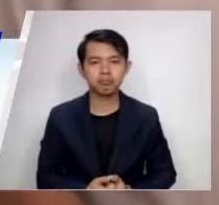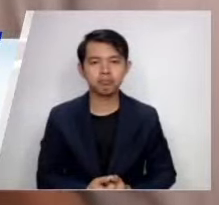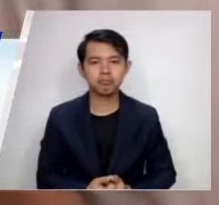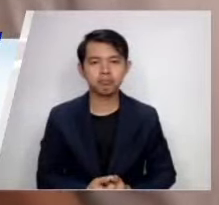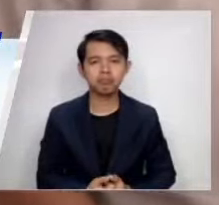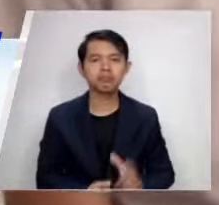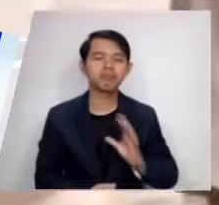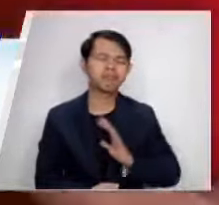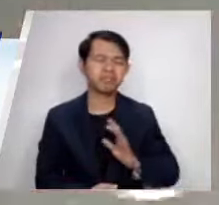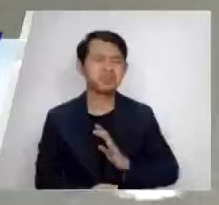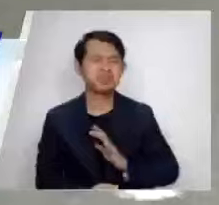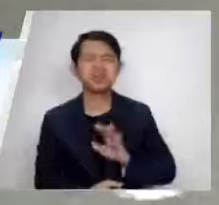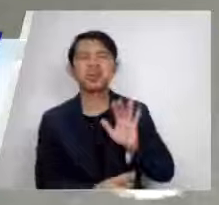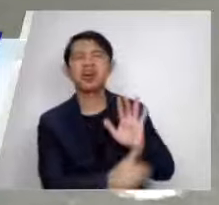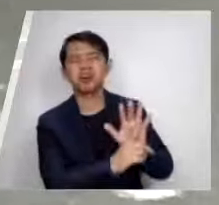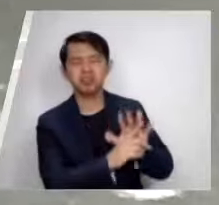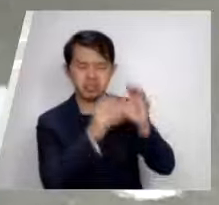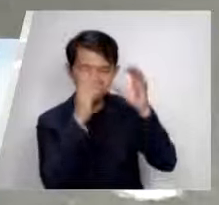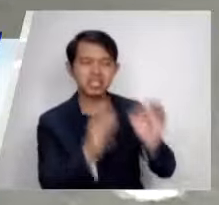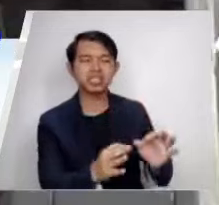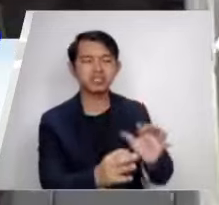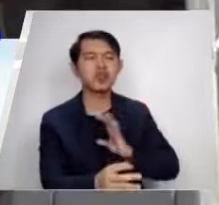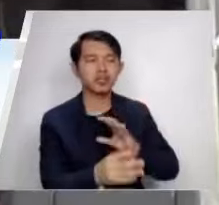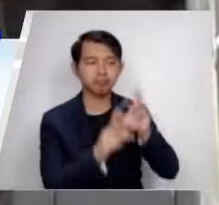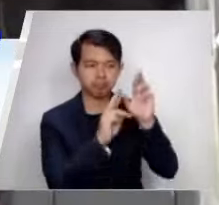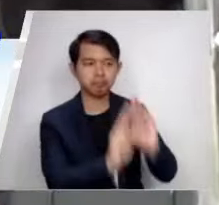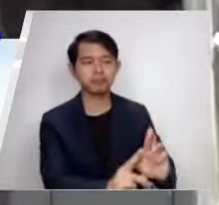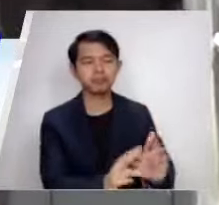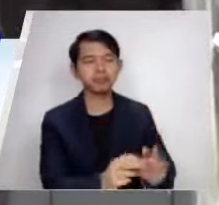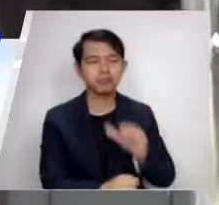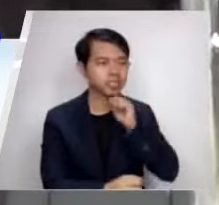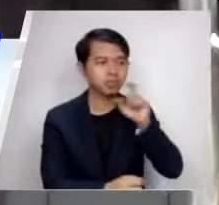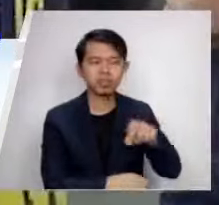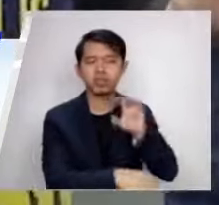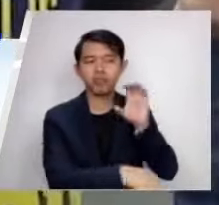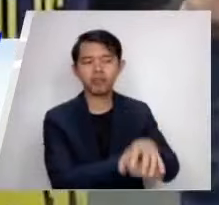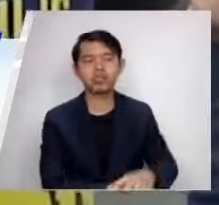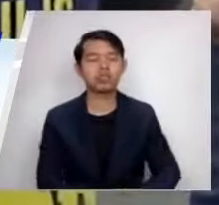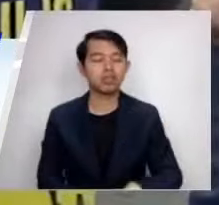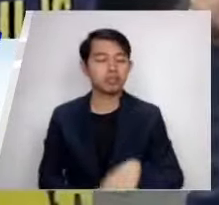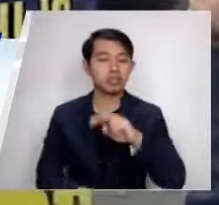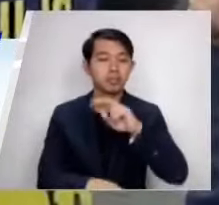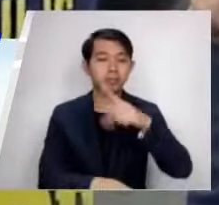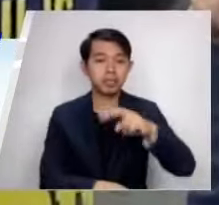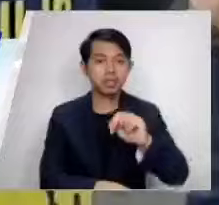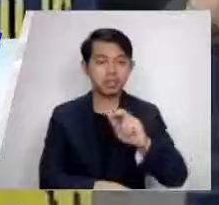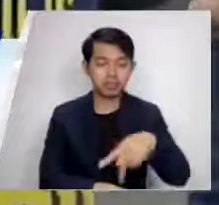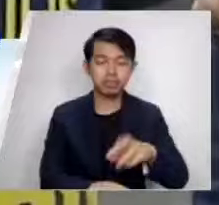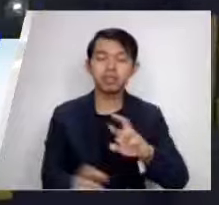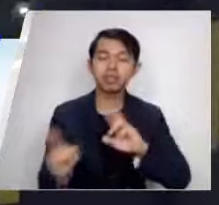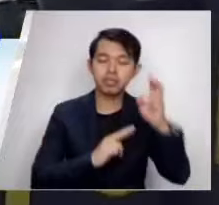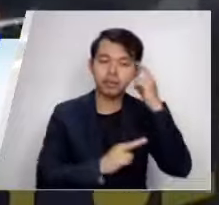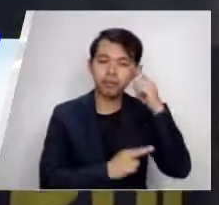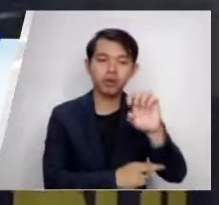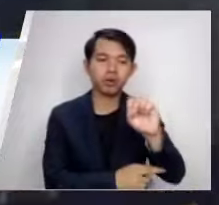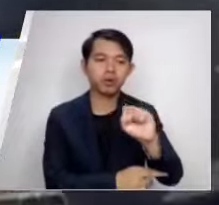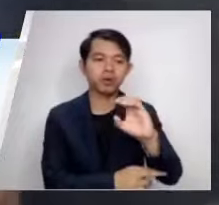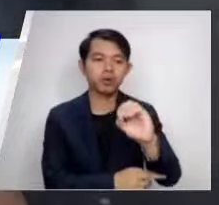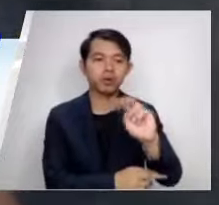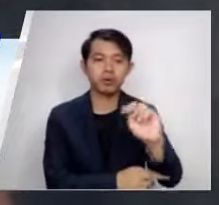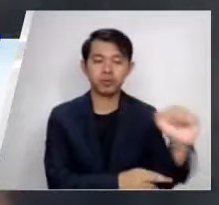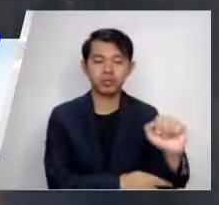That's your position. Ang Philippine National Police, handa na rin daw sa SONA. Kabuuang 23,000 na police ang i-deploy sa iba't ibang bahagi ng